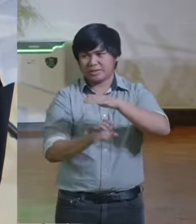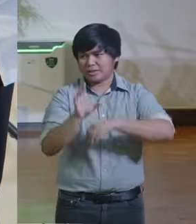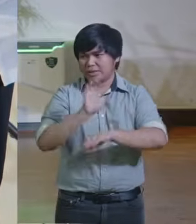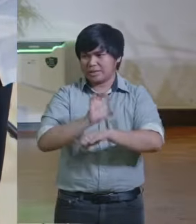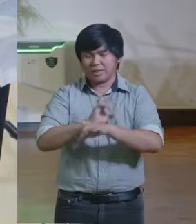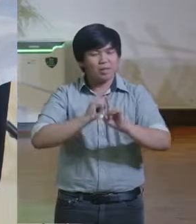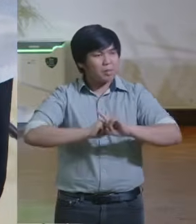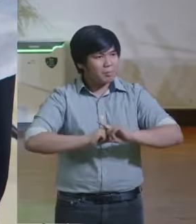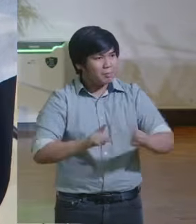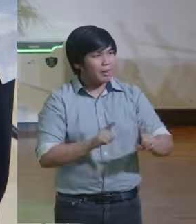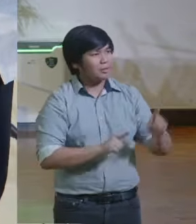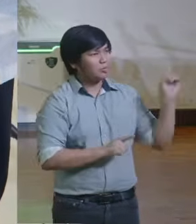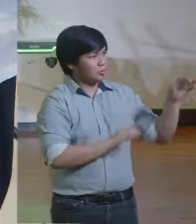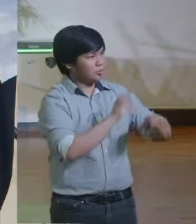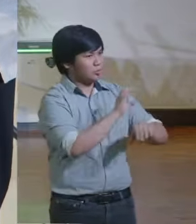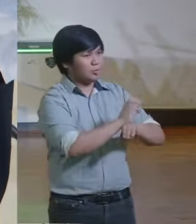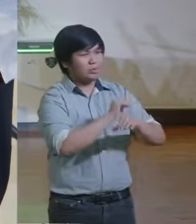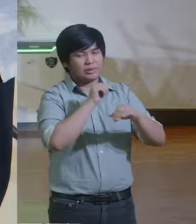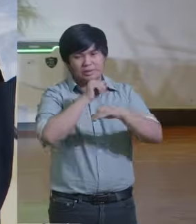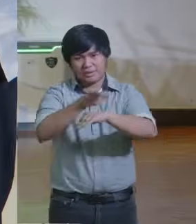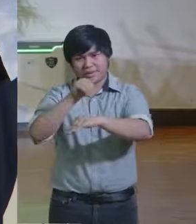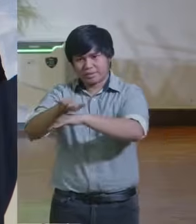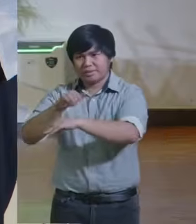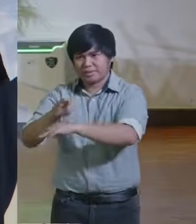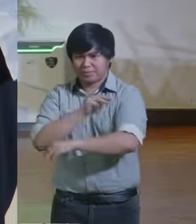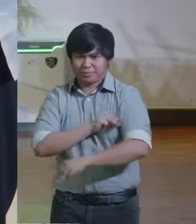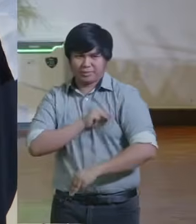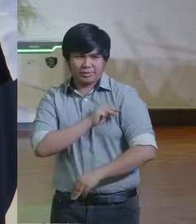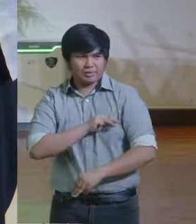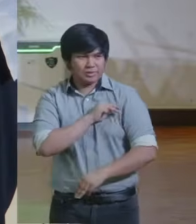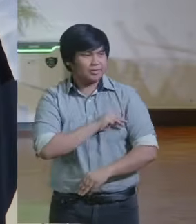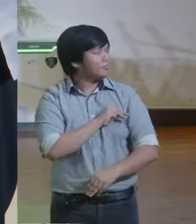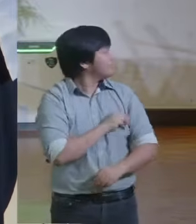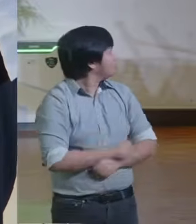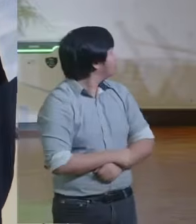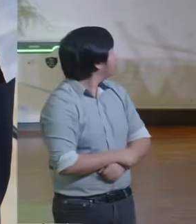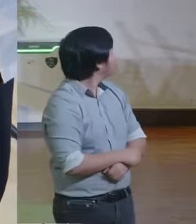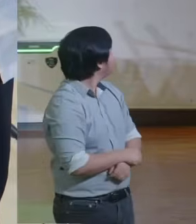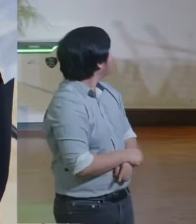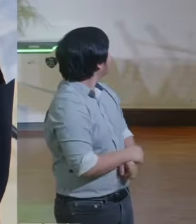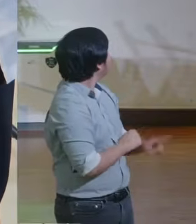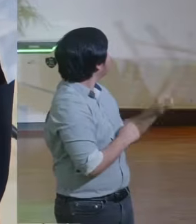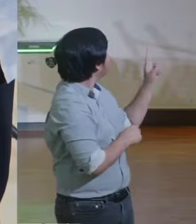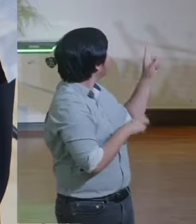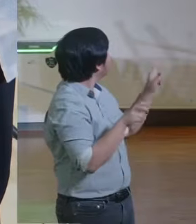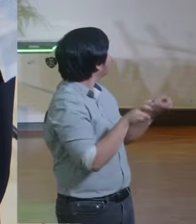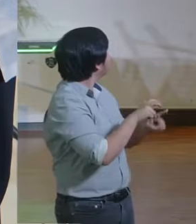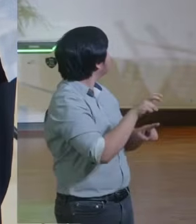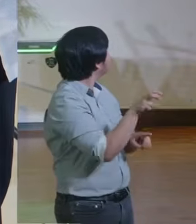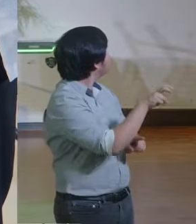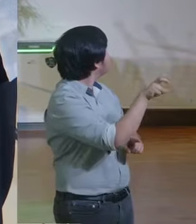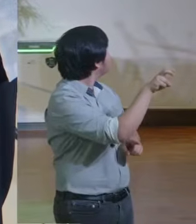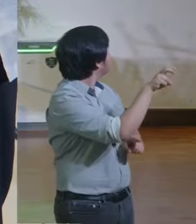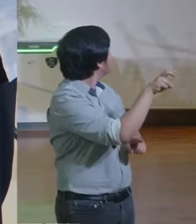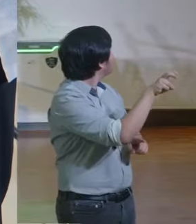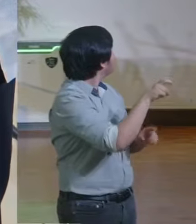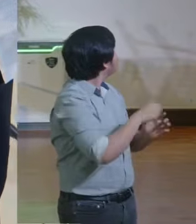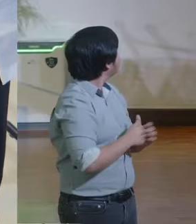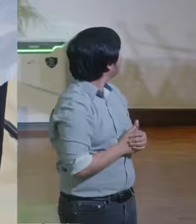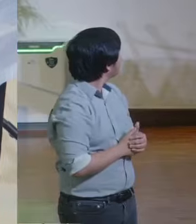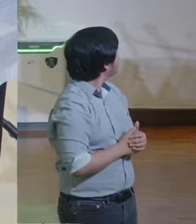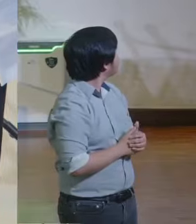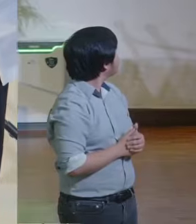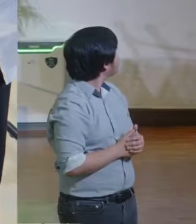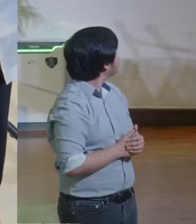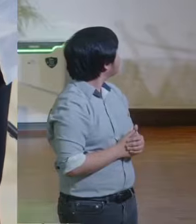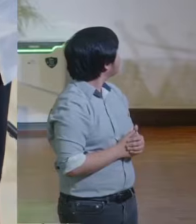ng church na yan. Sila ang pinadala sa misyon. At yan po lang linya na yan ang kanilang misyon. Sumula sa Paphos, sila ay